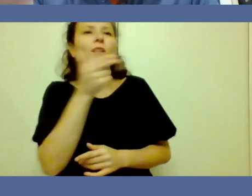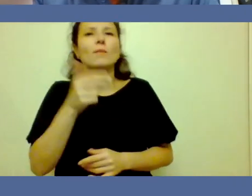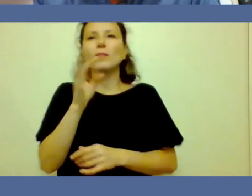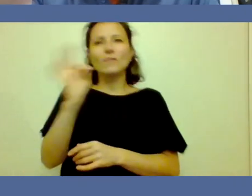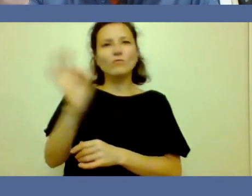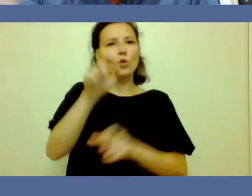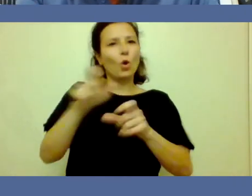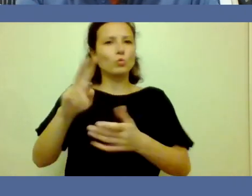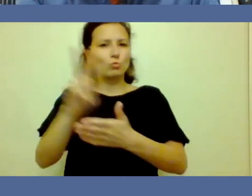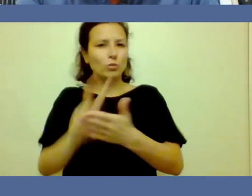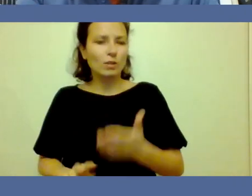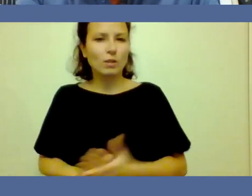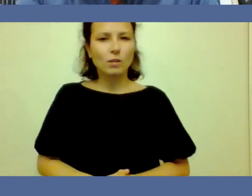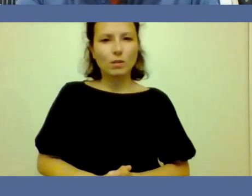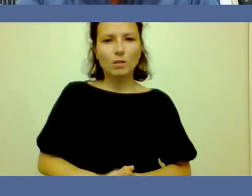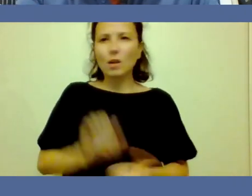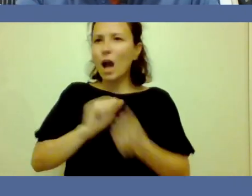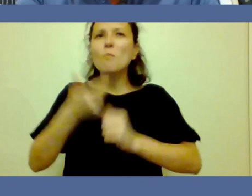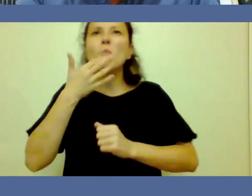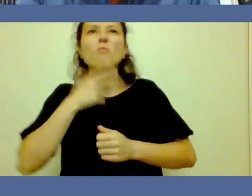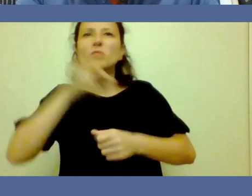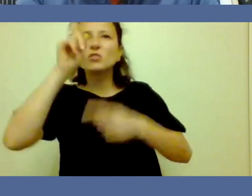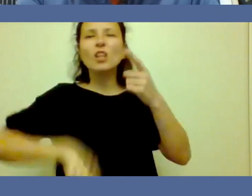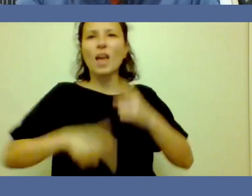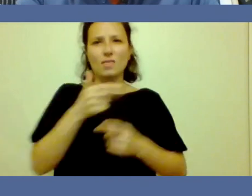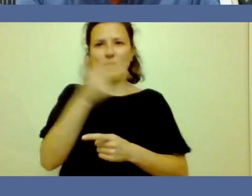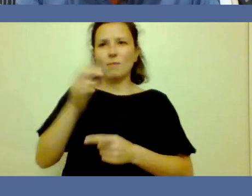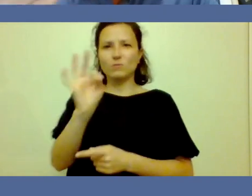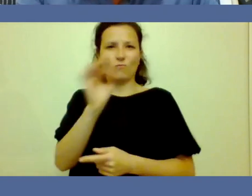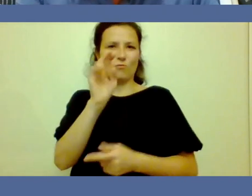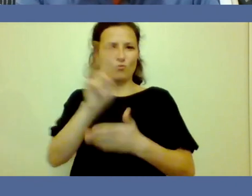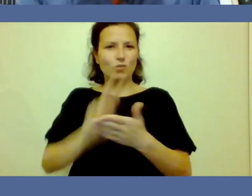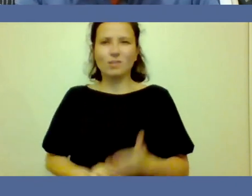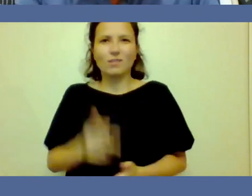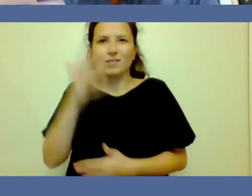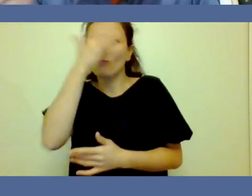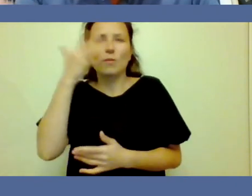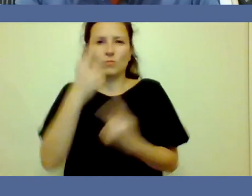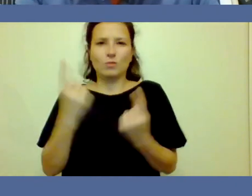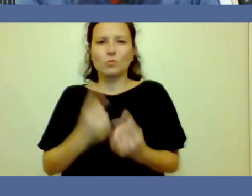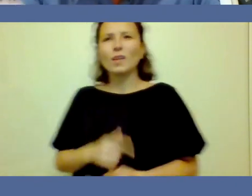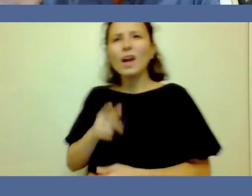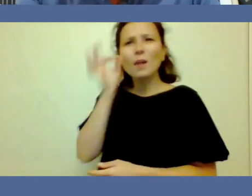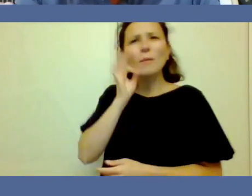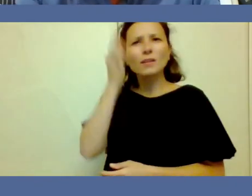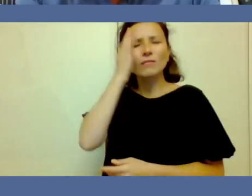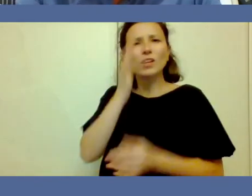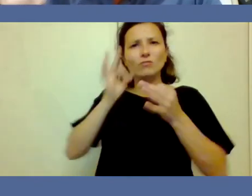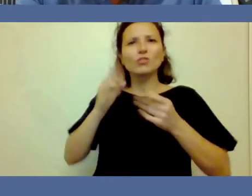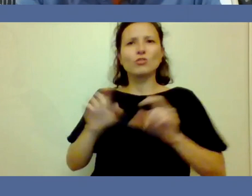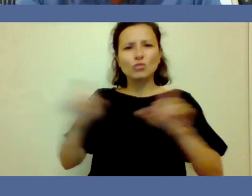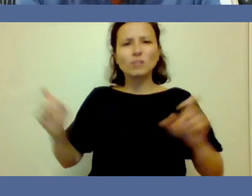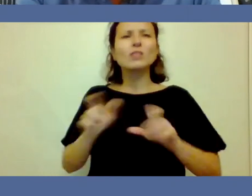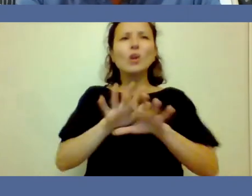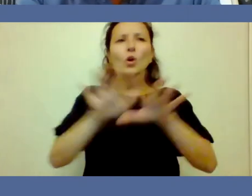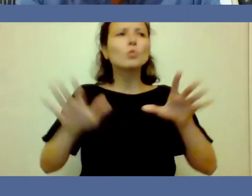czytelnika albo jeszcze go może nawet mówić o nim źle. No nie wyobrażam sobie takiej sytuacji. Ale pani wie, że w dzisiejszych czasach jest mnóstwo ludzi, którzy